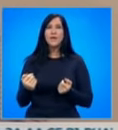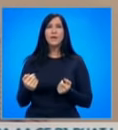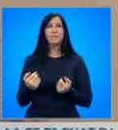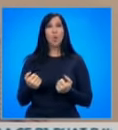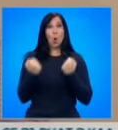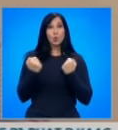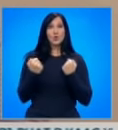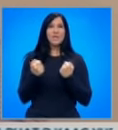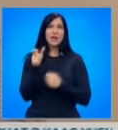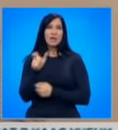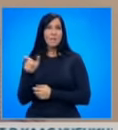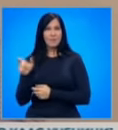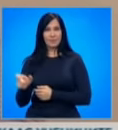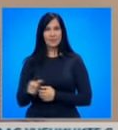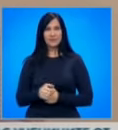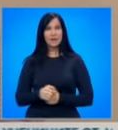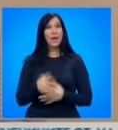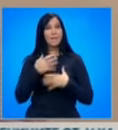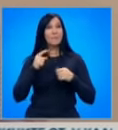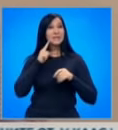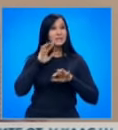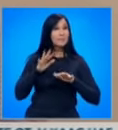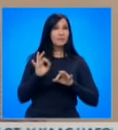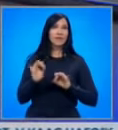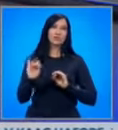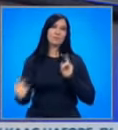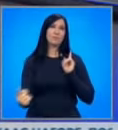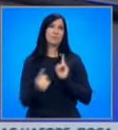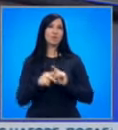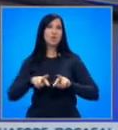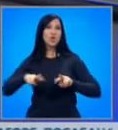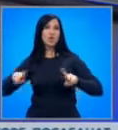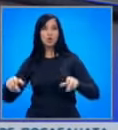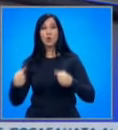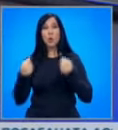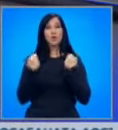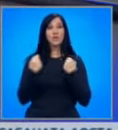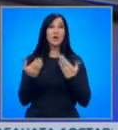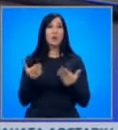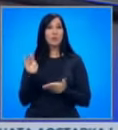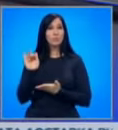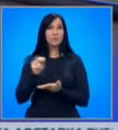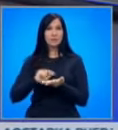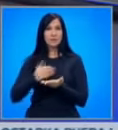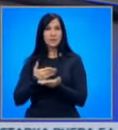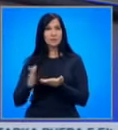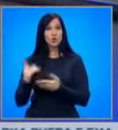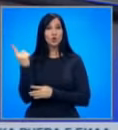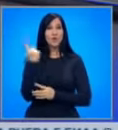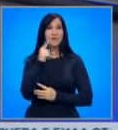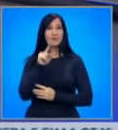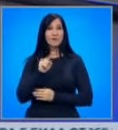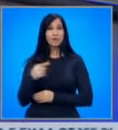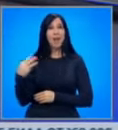патници од оваа автобуска несреќа. Без съмнение, така ще бъдат посрещнати и останалите оцелели, когато бъдат изписани. Още един